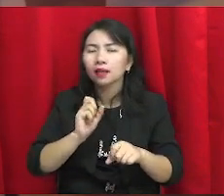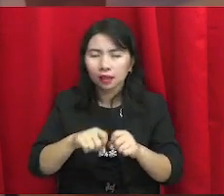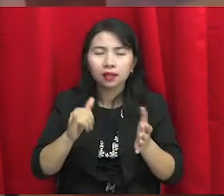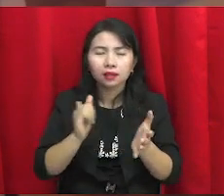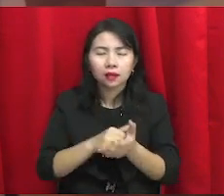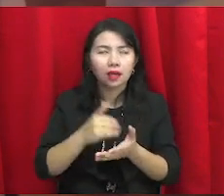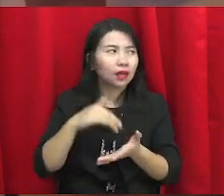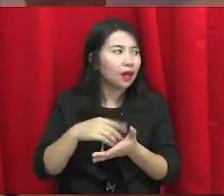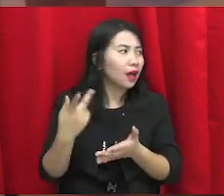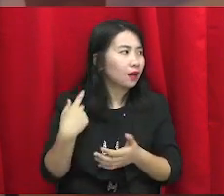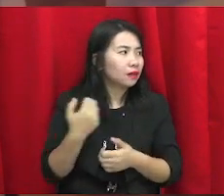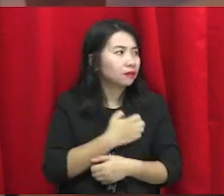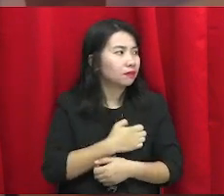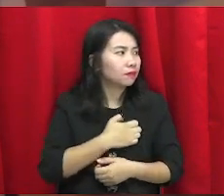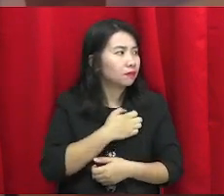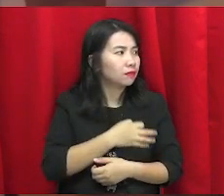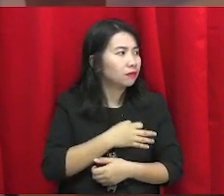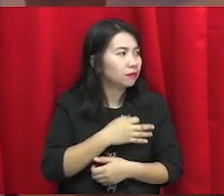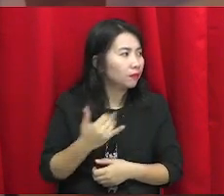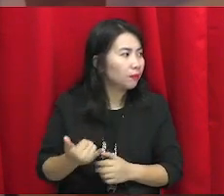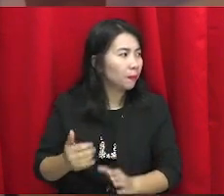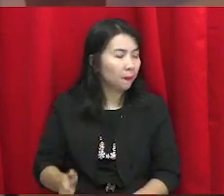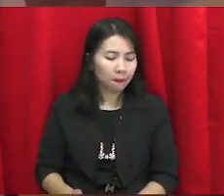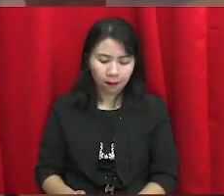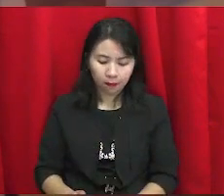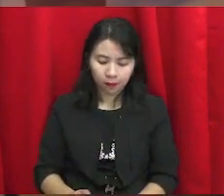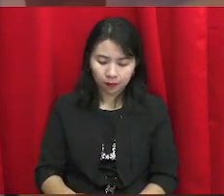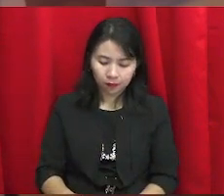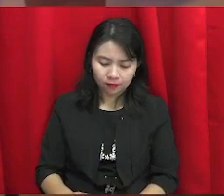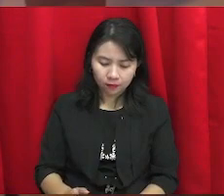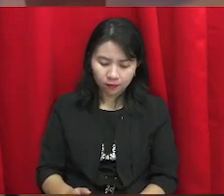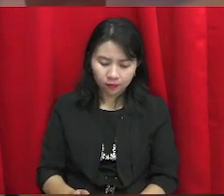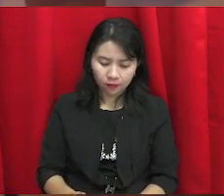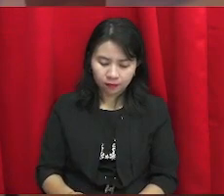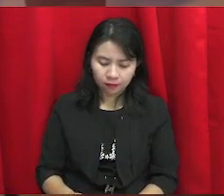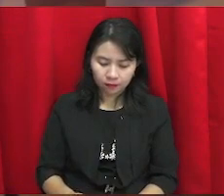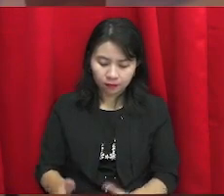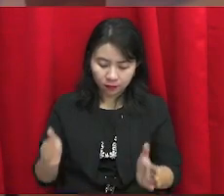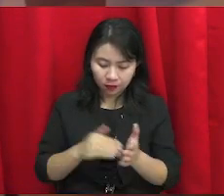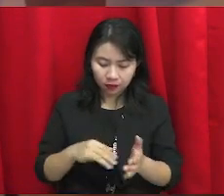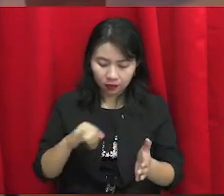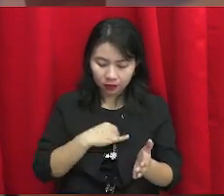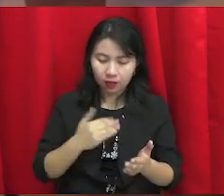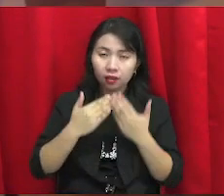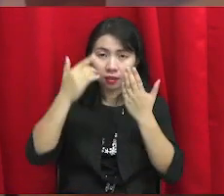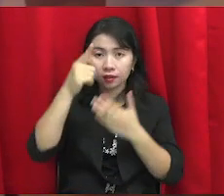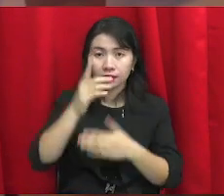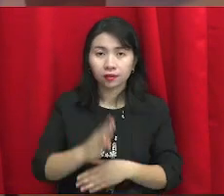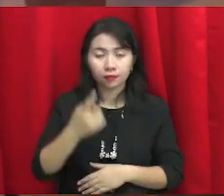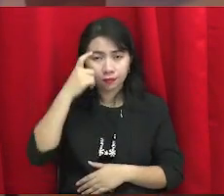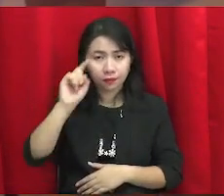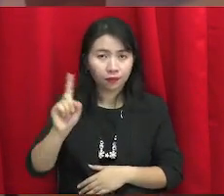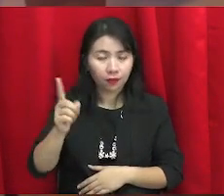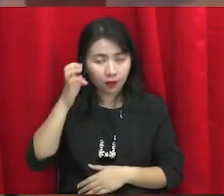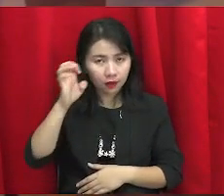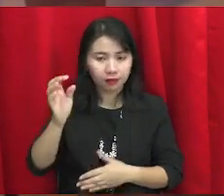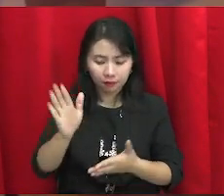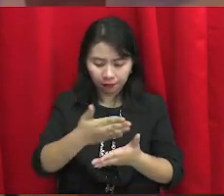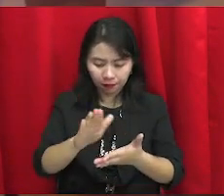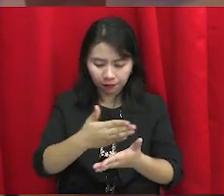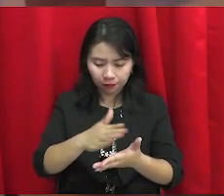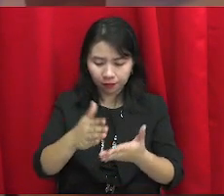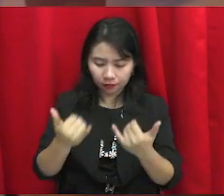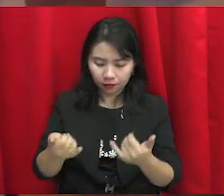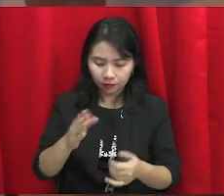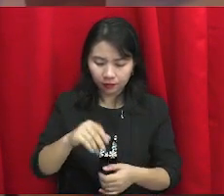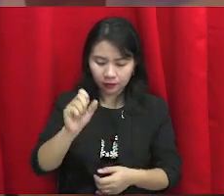Sir Tony, go ahead. Amen. Once again, nagpapasalamat tayo sa ibinahagi ng pastor natin. Actually, napakaliwanag na yun eh, na